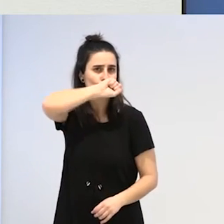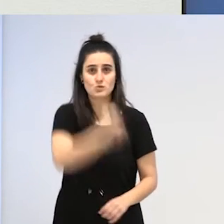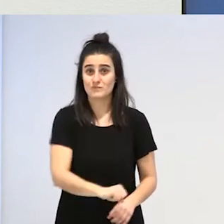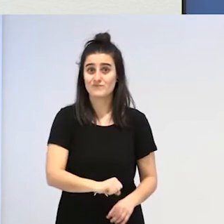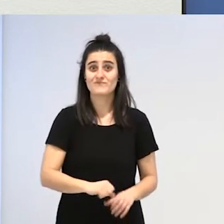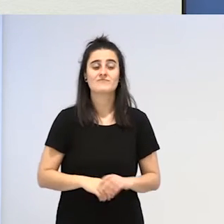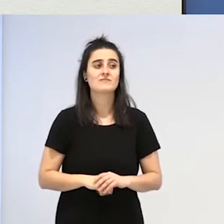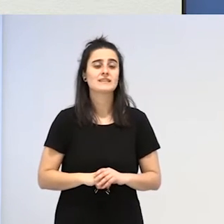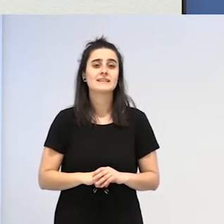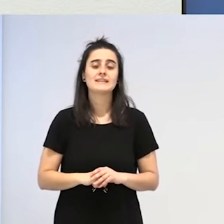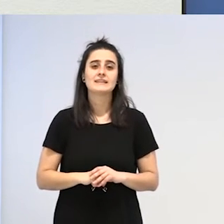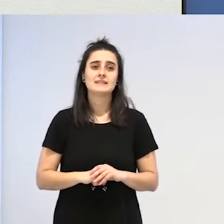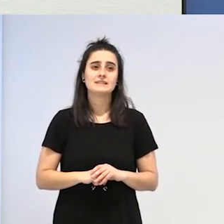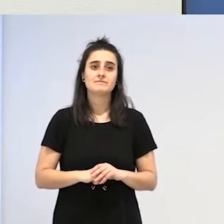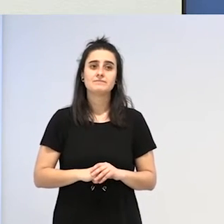da